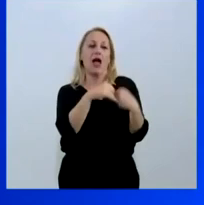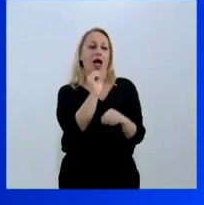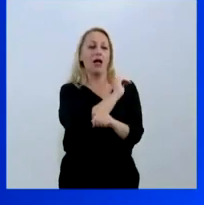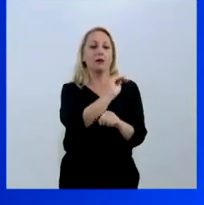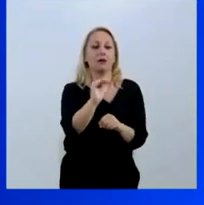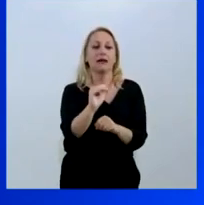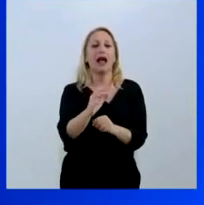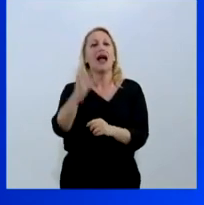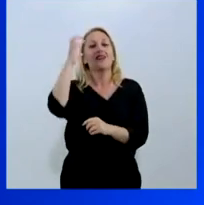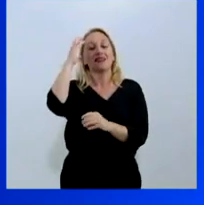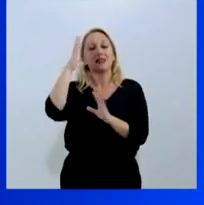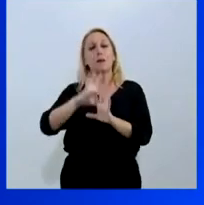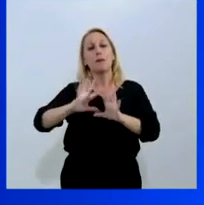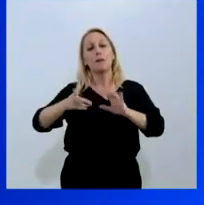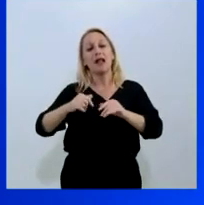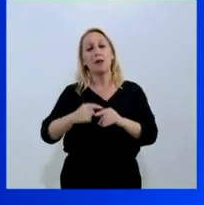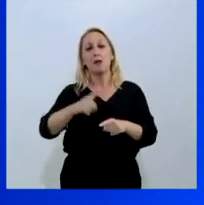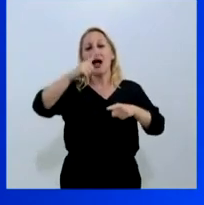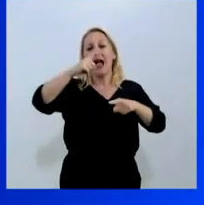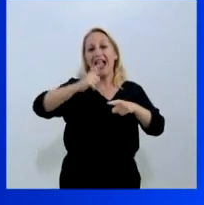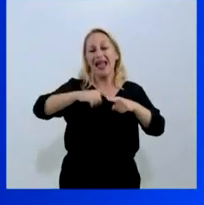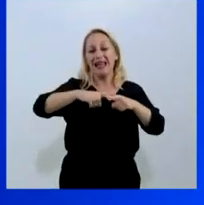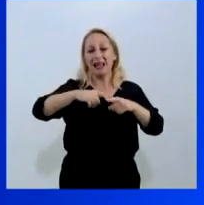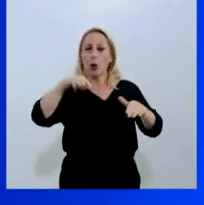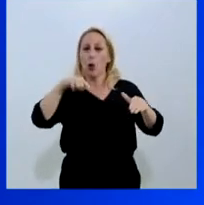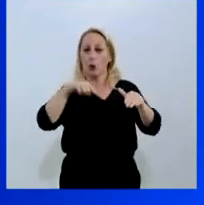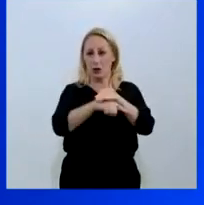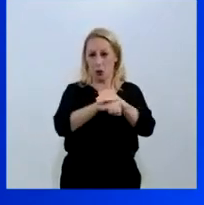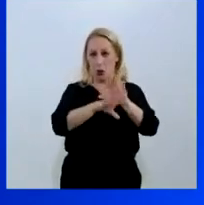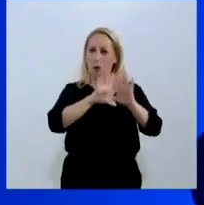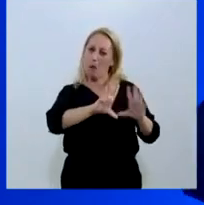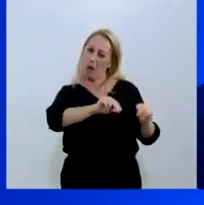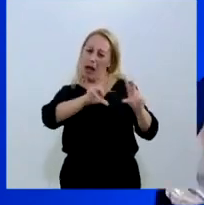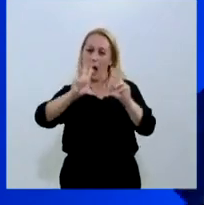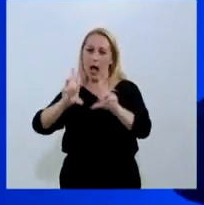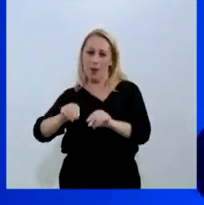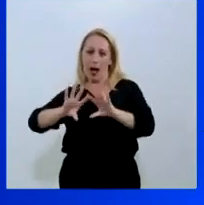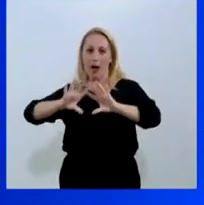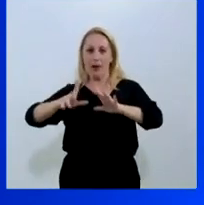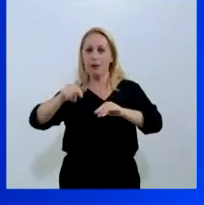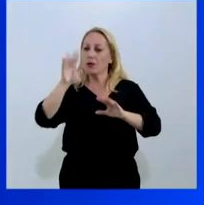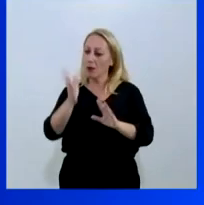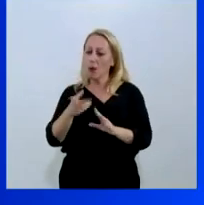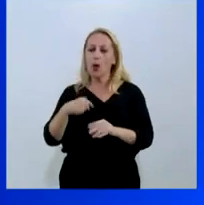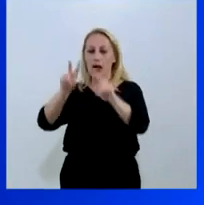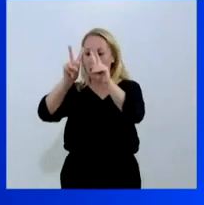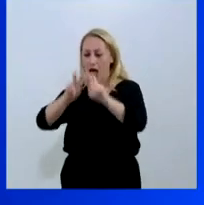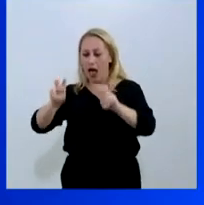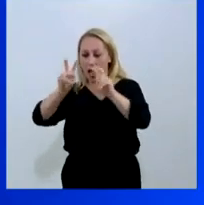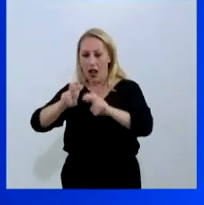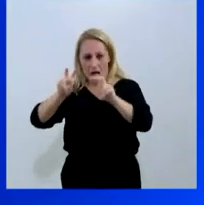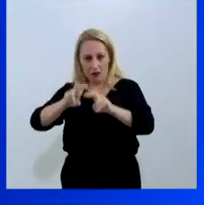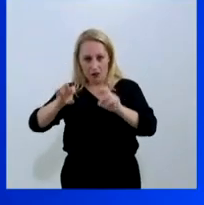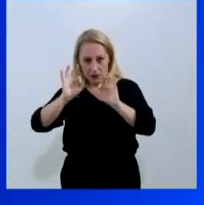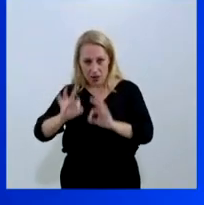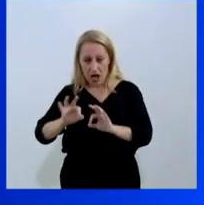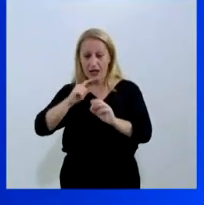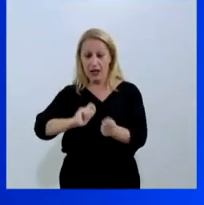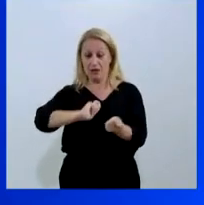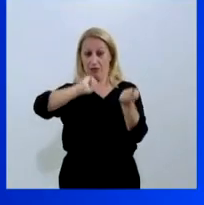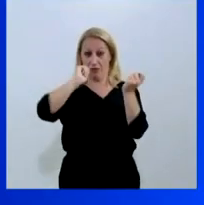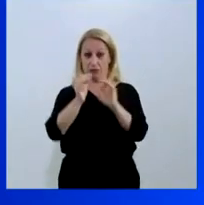εταιρεία σαν το Αττικό Μετρό, το Ελληνικό Μετρό τώρα, για τη Θεσσαλία, που θα μπορεί να οριμάζει και να υλοποιεί έργα, σε συντονισμό πάντα με την